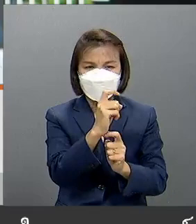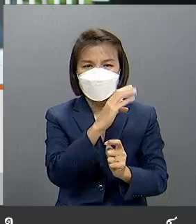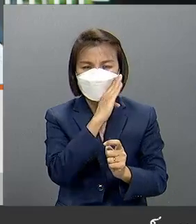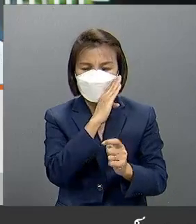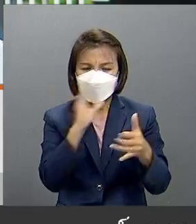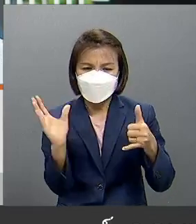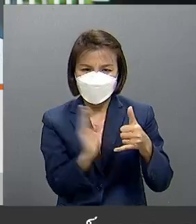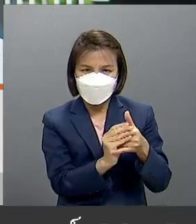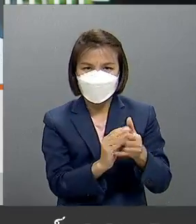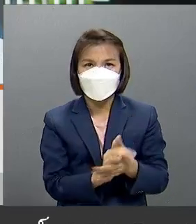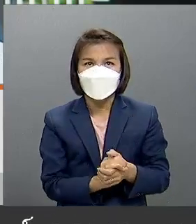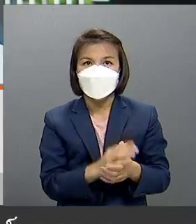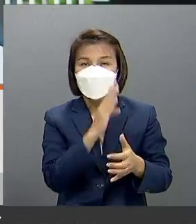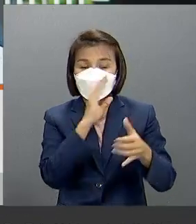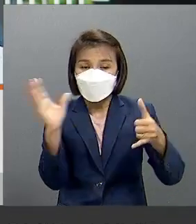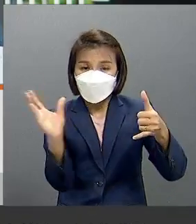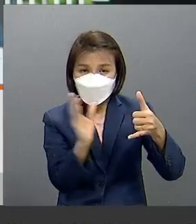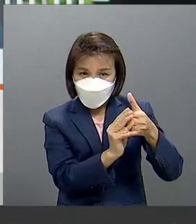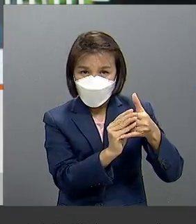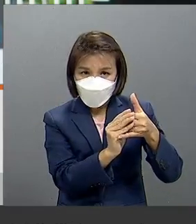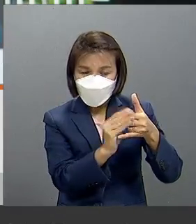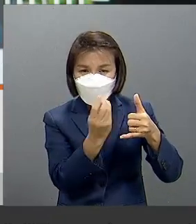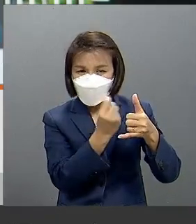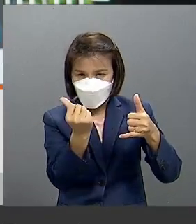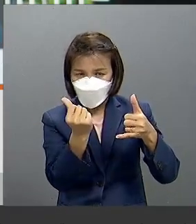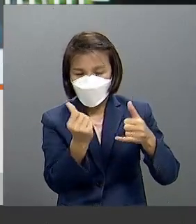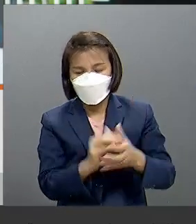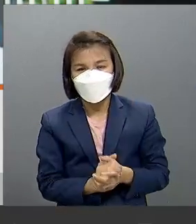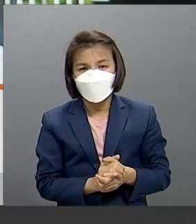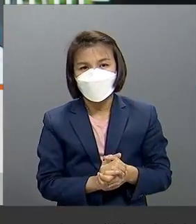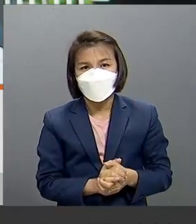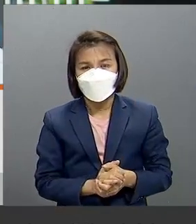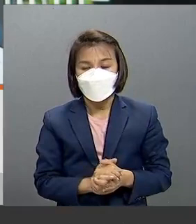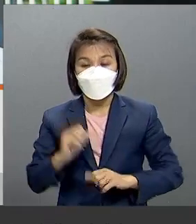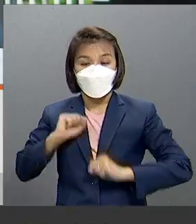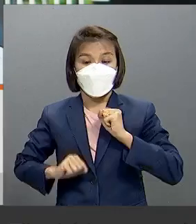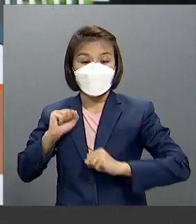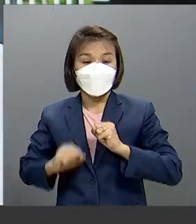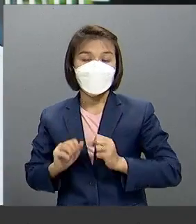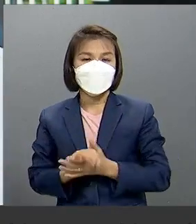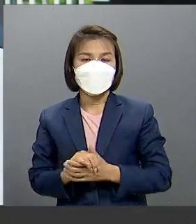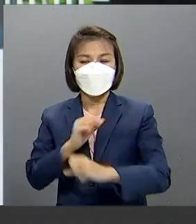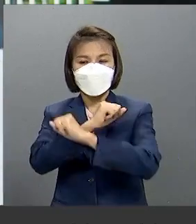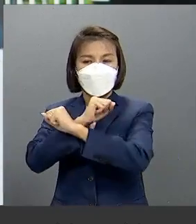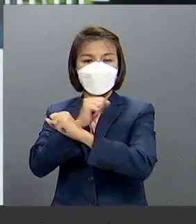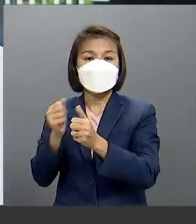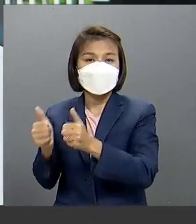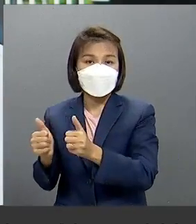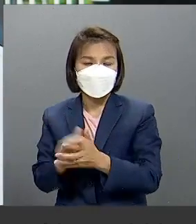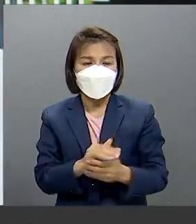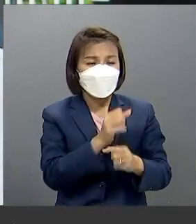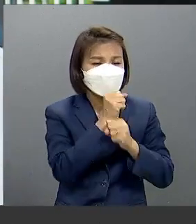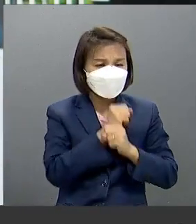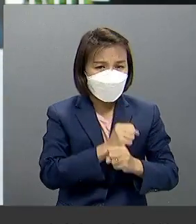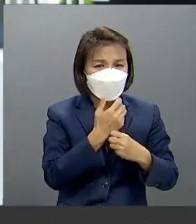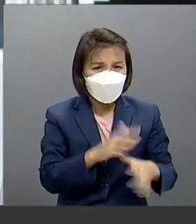ะไรได้เร็วกว่าคนที่มีอายุน้อยอาจจะมีภูมิต้านทานที่แข็งแรงกว่าผู้มีอายุเนี่ย